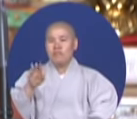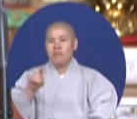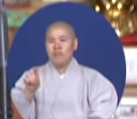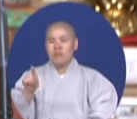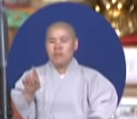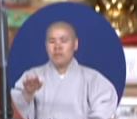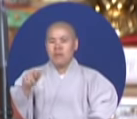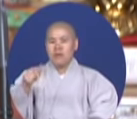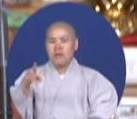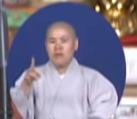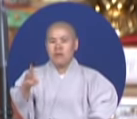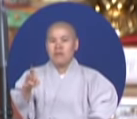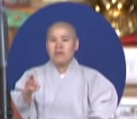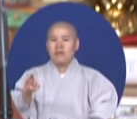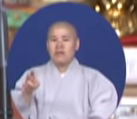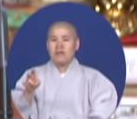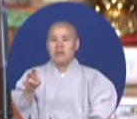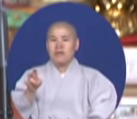진언동법계